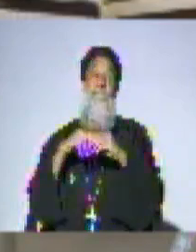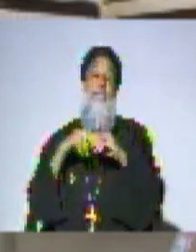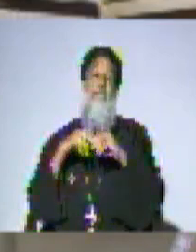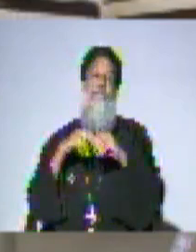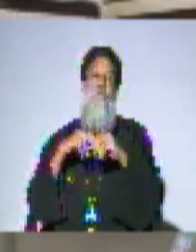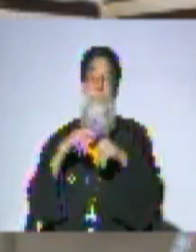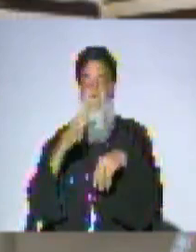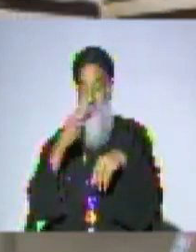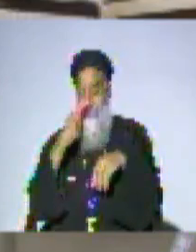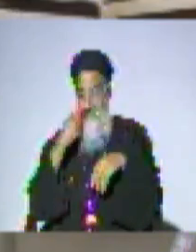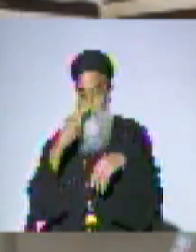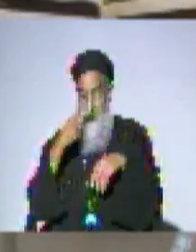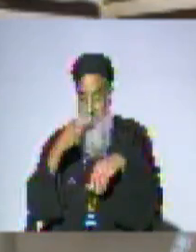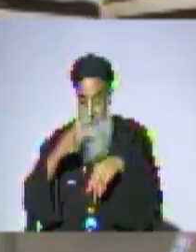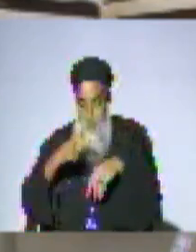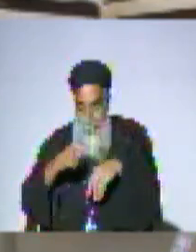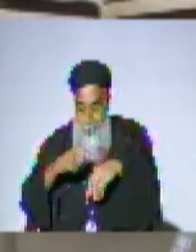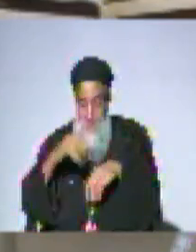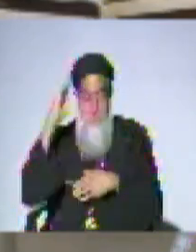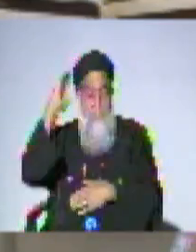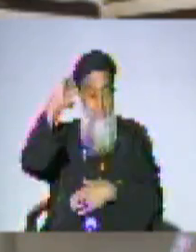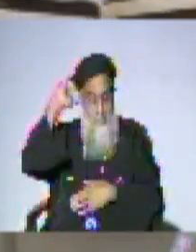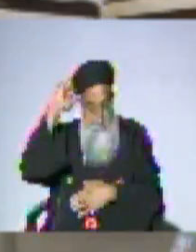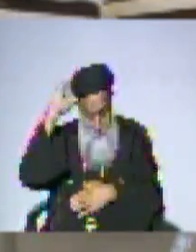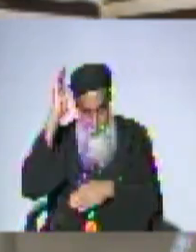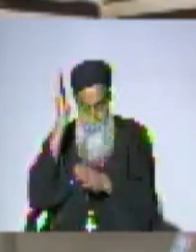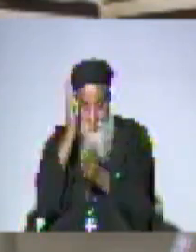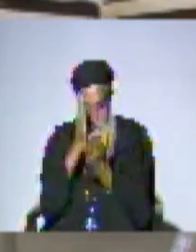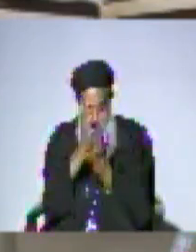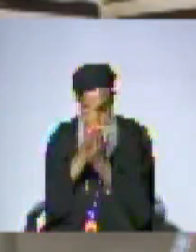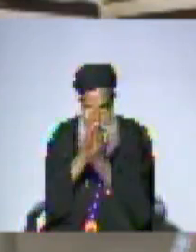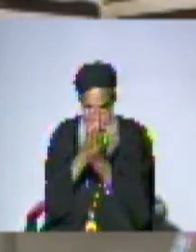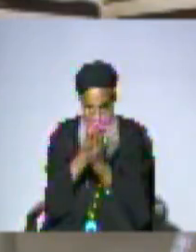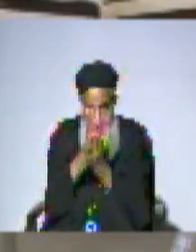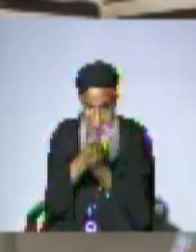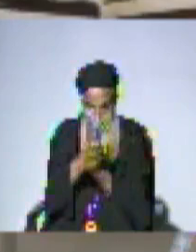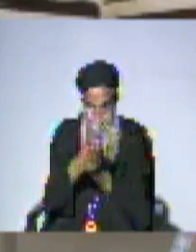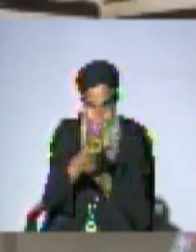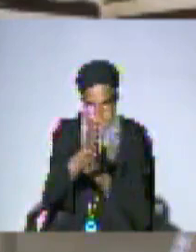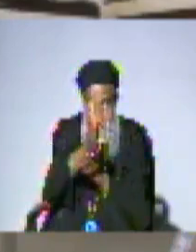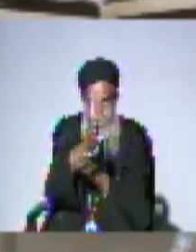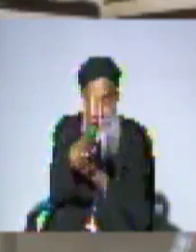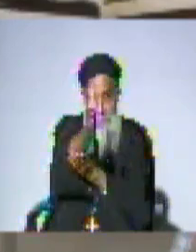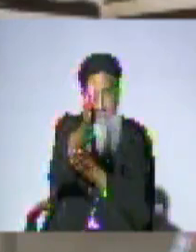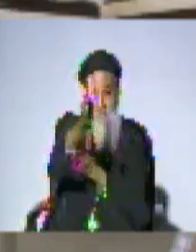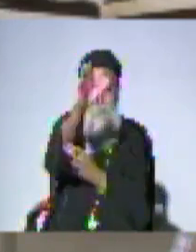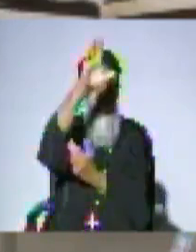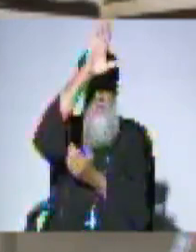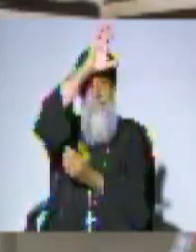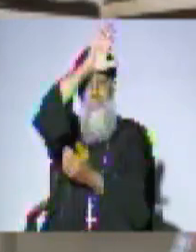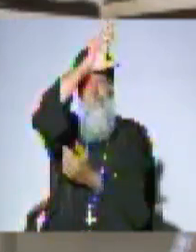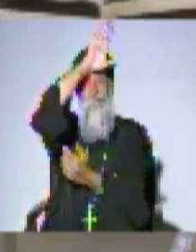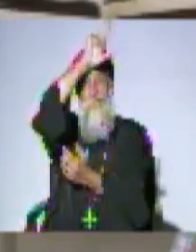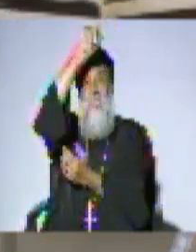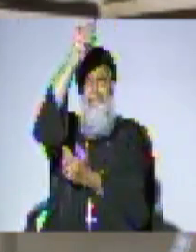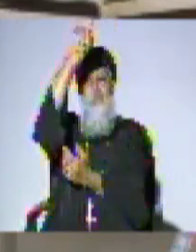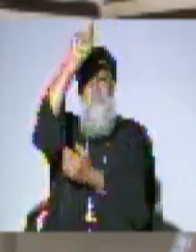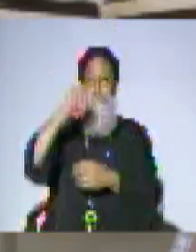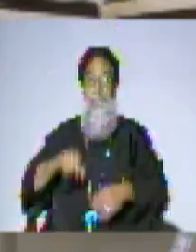مذلول وخاضع تحت قضيب ملكي. قضيب ملكك. يعني معناها